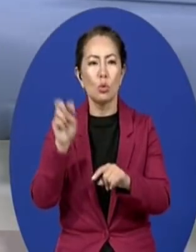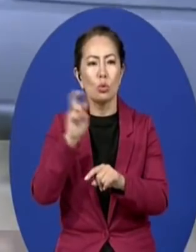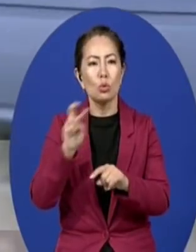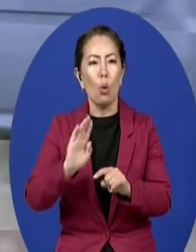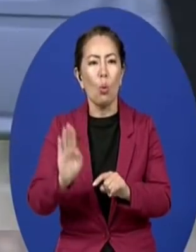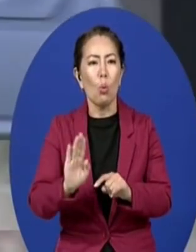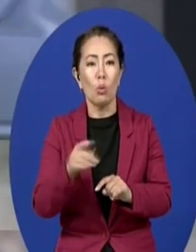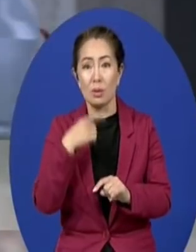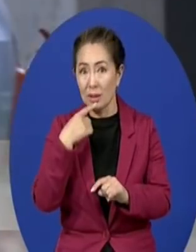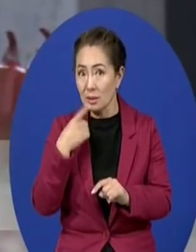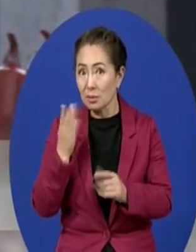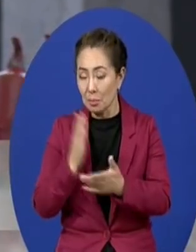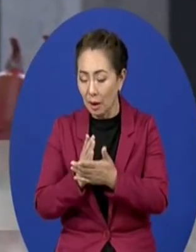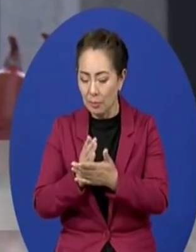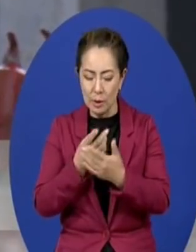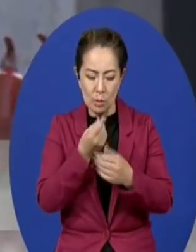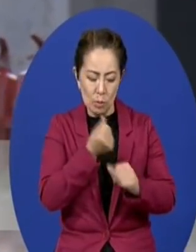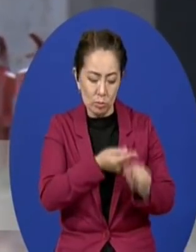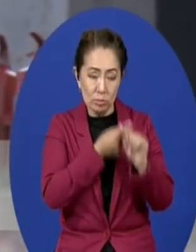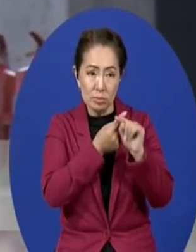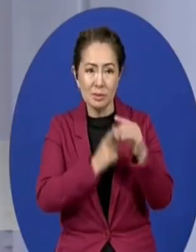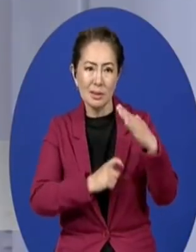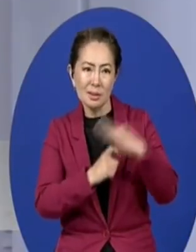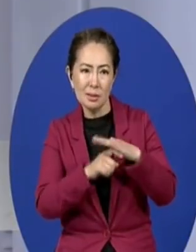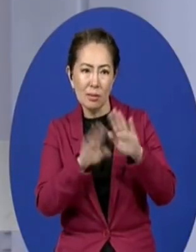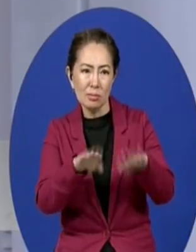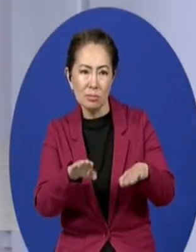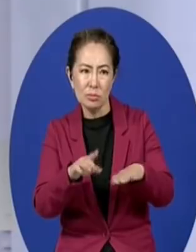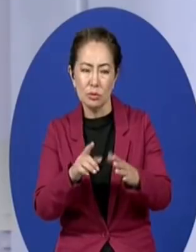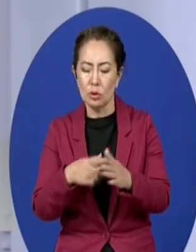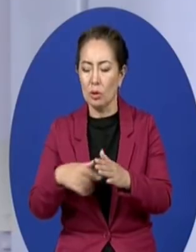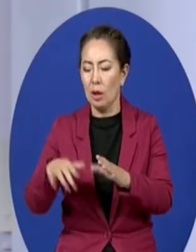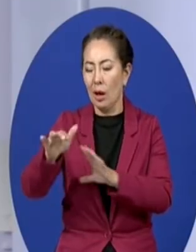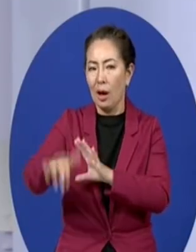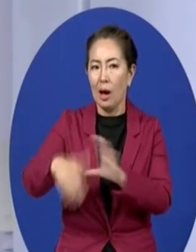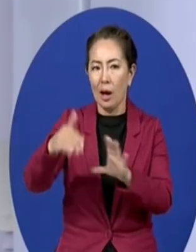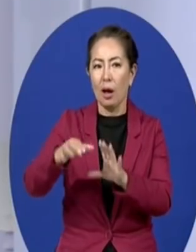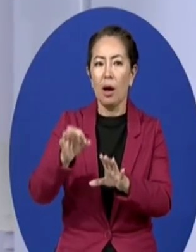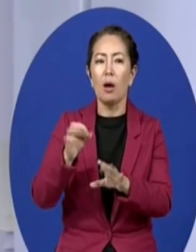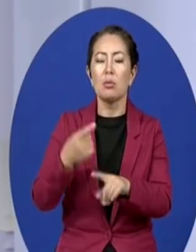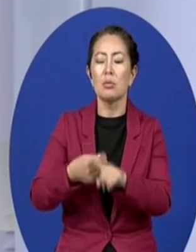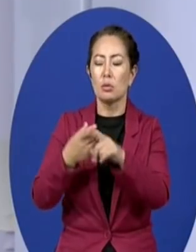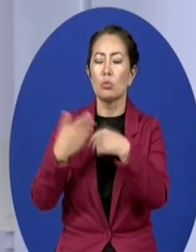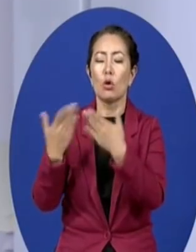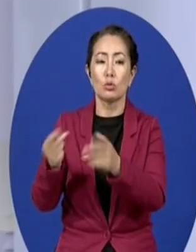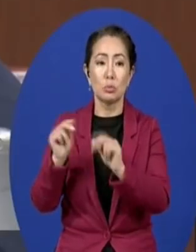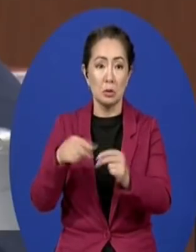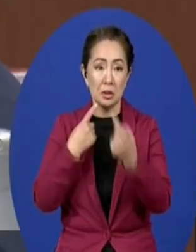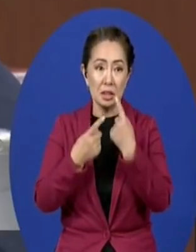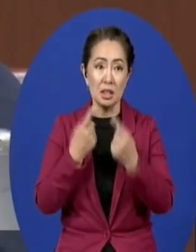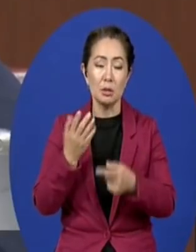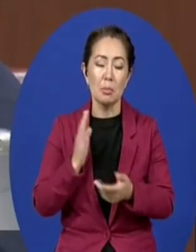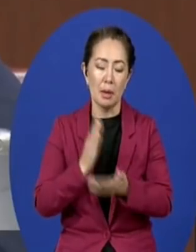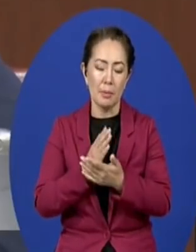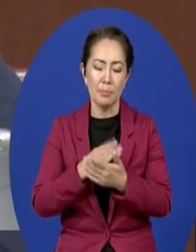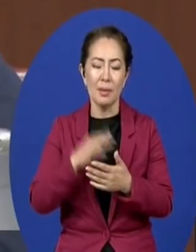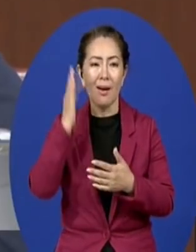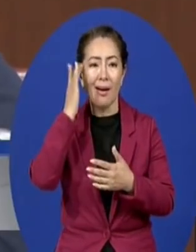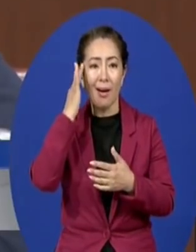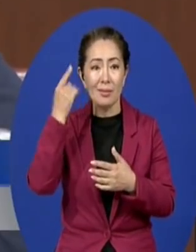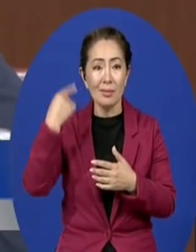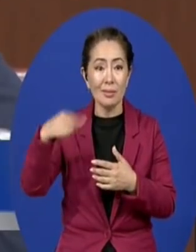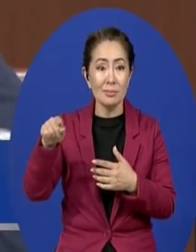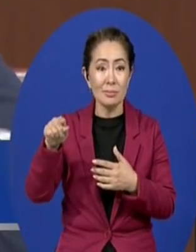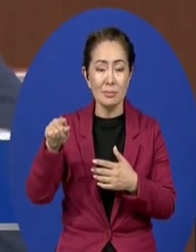мэдгэцээ. Үнийн өсөлт нь тодорхой хэмжээний хязгаарлалт хийхийн тулд олборлолтын хэмжээг нэмэгдүүлнэ гэдгийг хэлж байна. Хэдийгээр гадаа зах